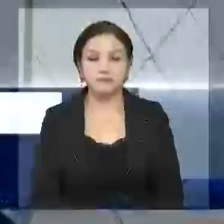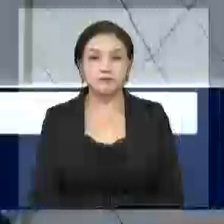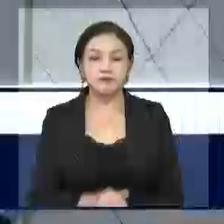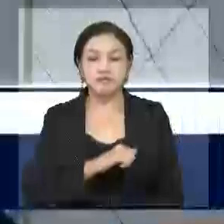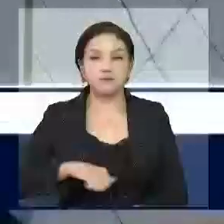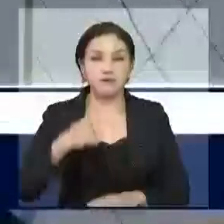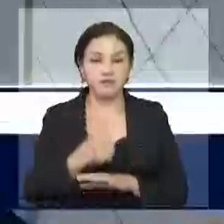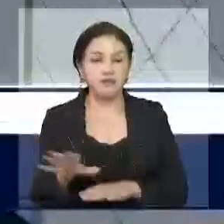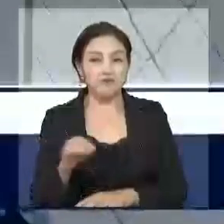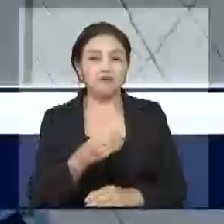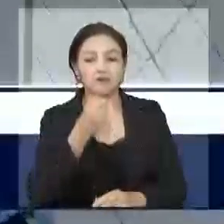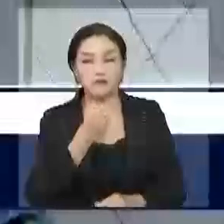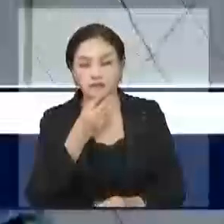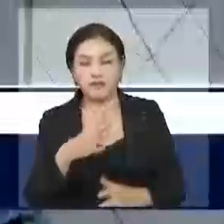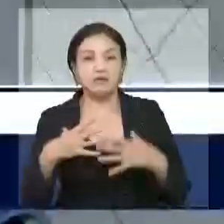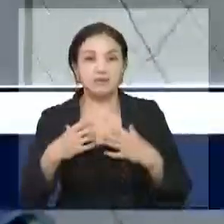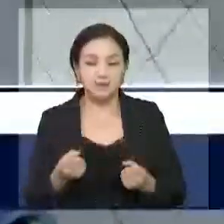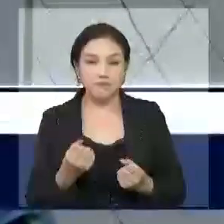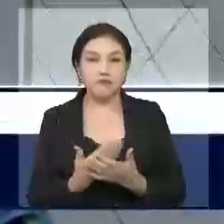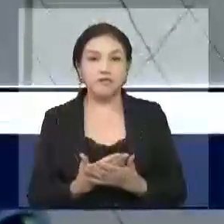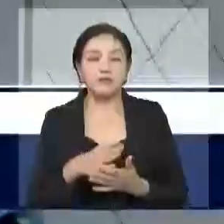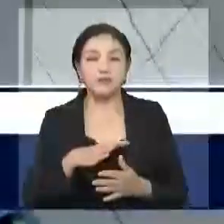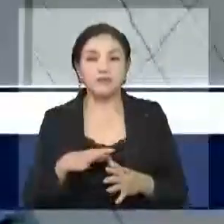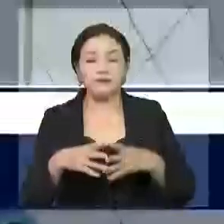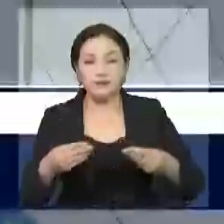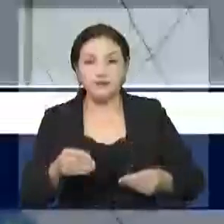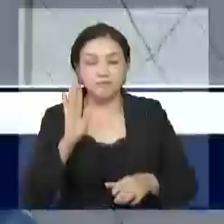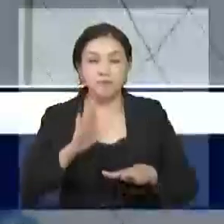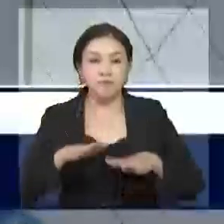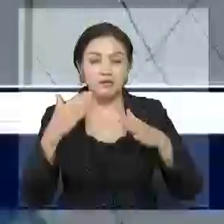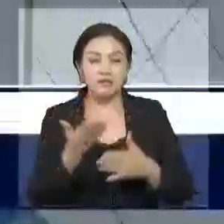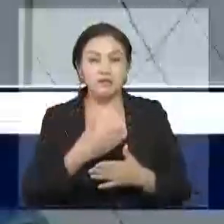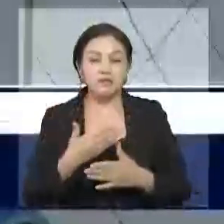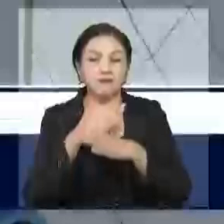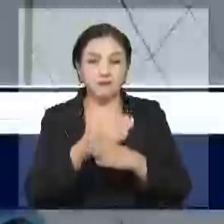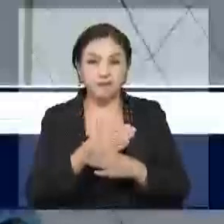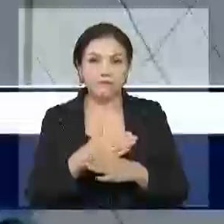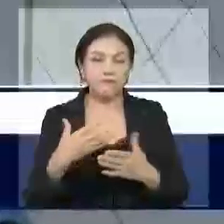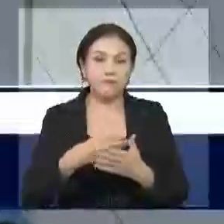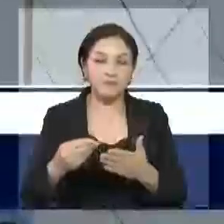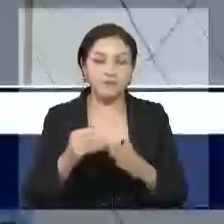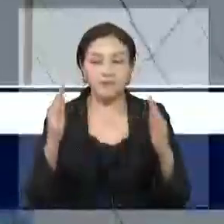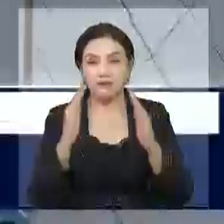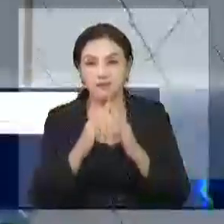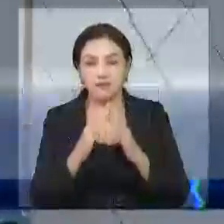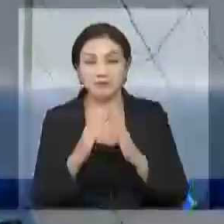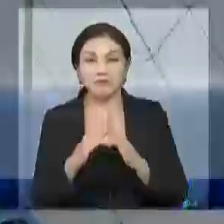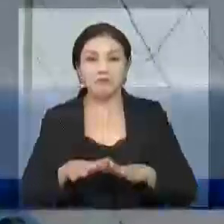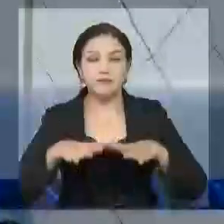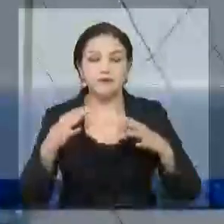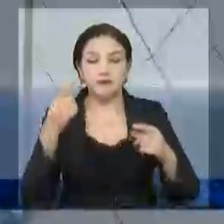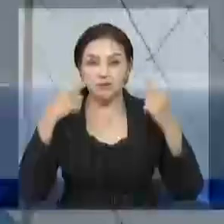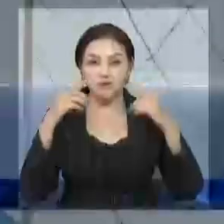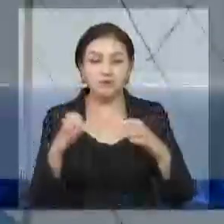Самое главное, что все целы. Я рада тому, что нам удалось справиться с весенним паводком. Нам даже помогли обрести крышу над головой. Большой